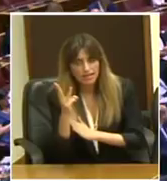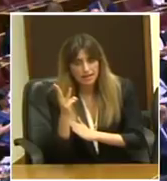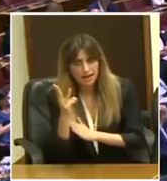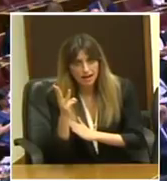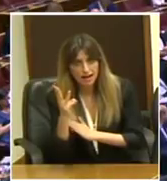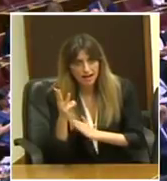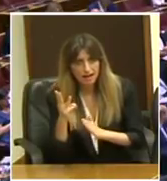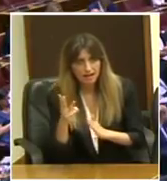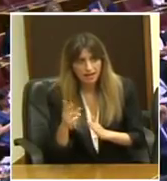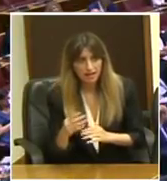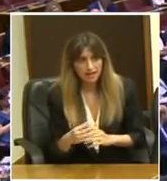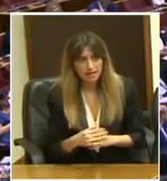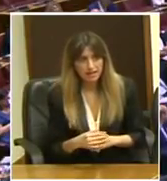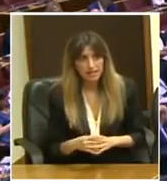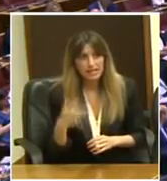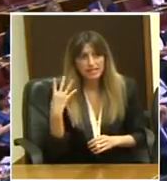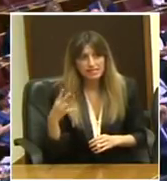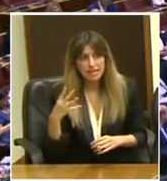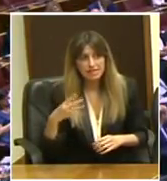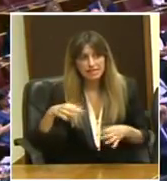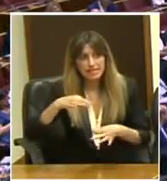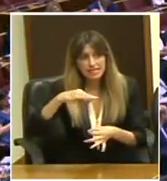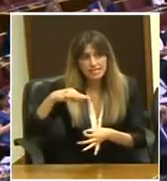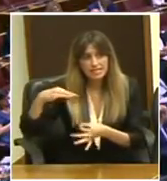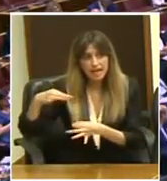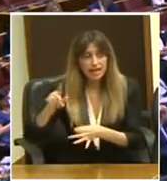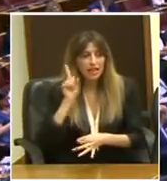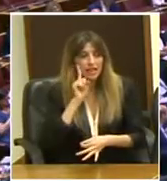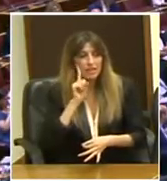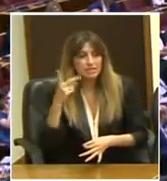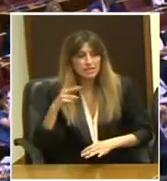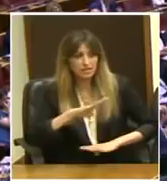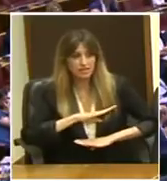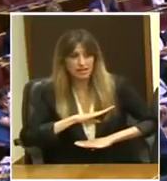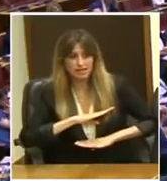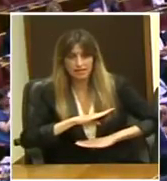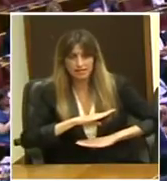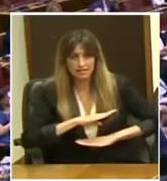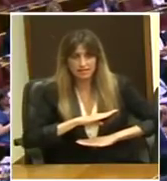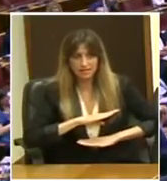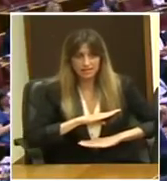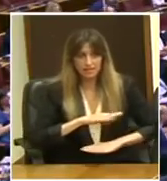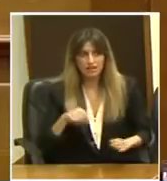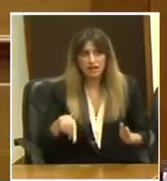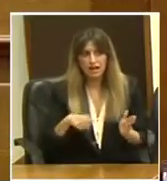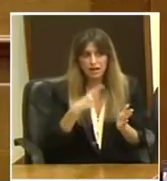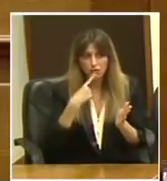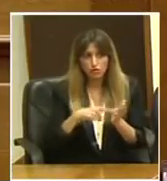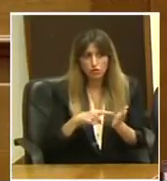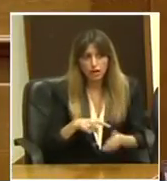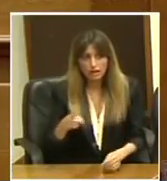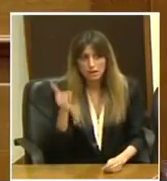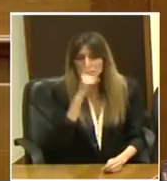βιβλίο της κυρίας Στρατής επί το θέματος που αποδεικνύει ότι δεν είναι αλήθεια αυτή η επίθεση. Θέλω να πω